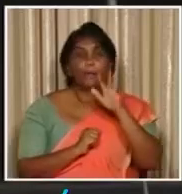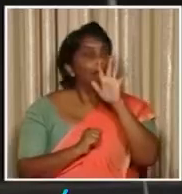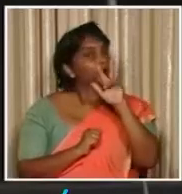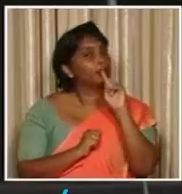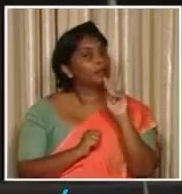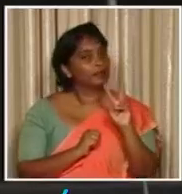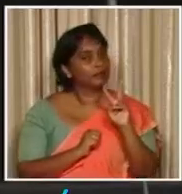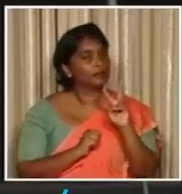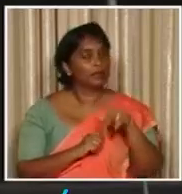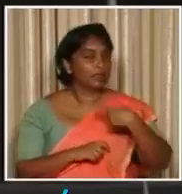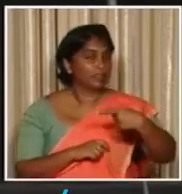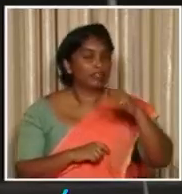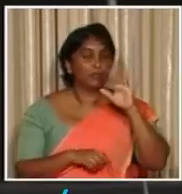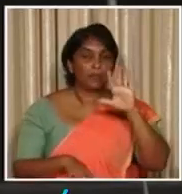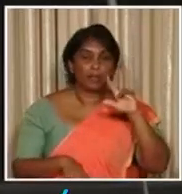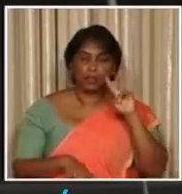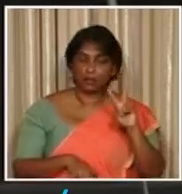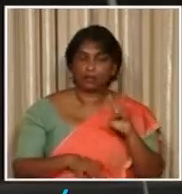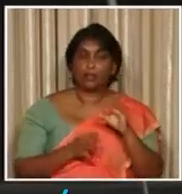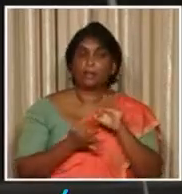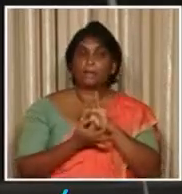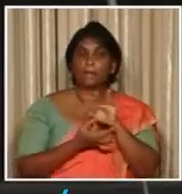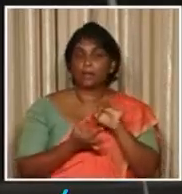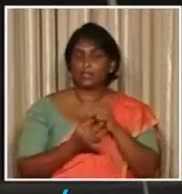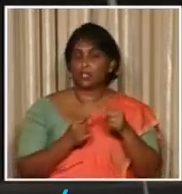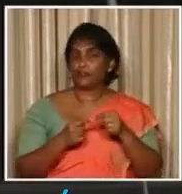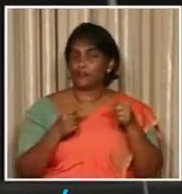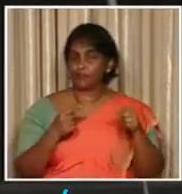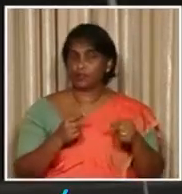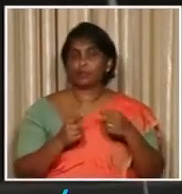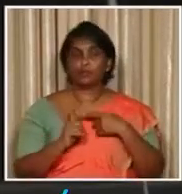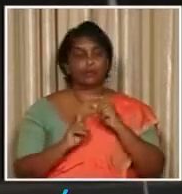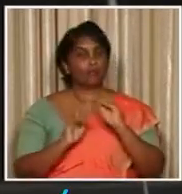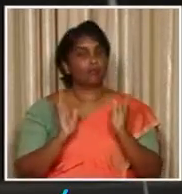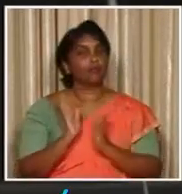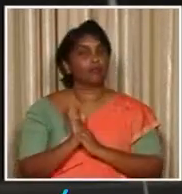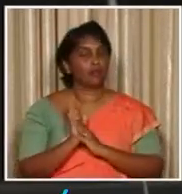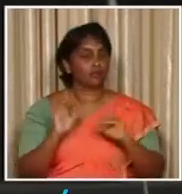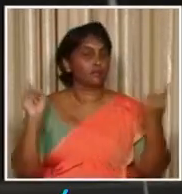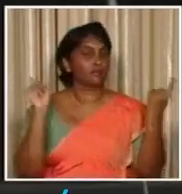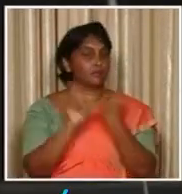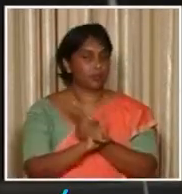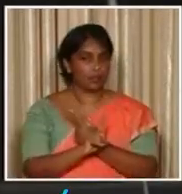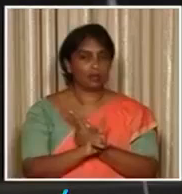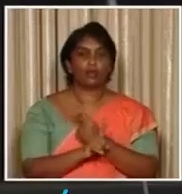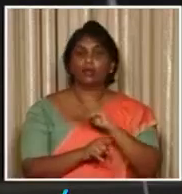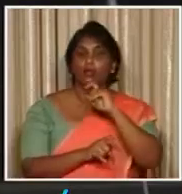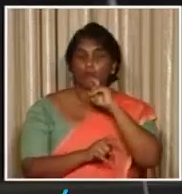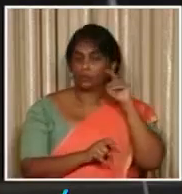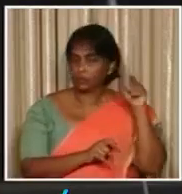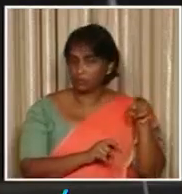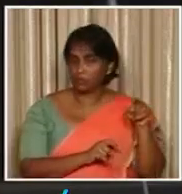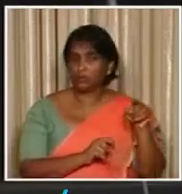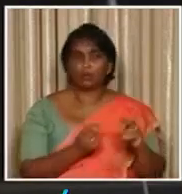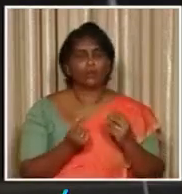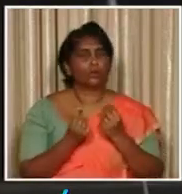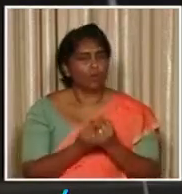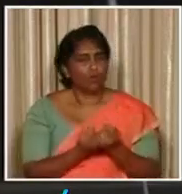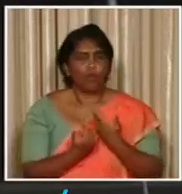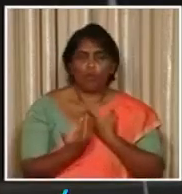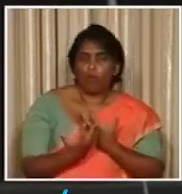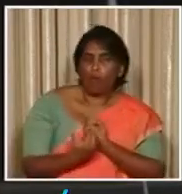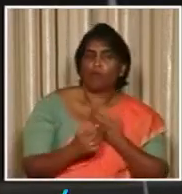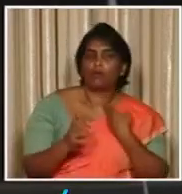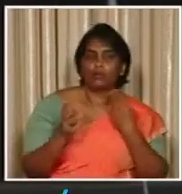දී දින 52 දී ප්‍රජාතන්ත්‍ර විරෝධී ලෙස අග්‍රාමාත්‍යවරයෙක්ව පත් කරාම අධිකරණය ඊටාම